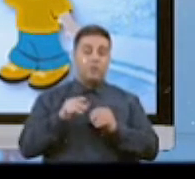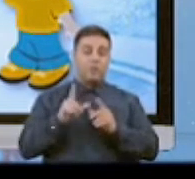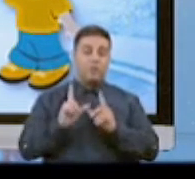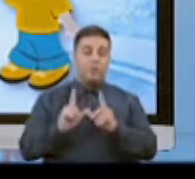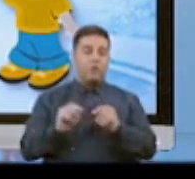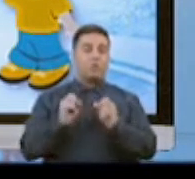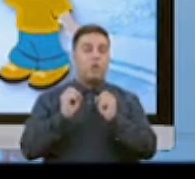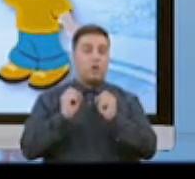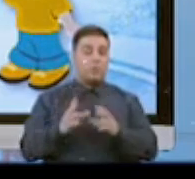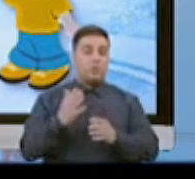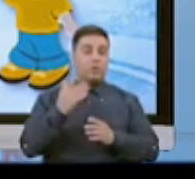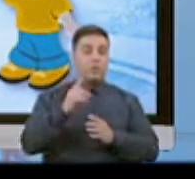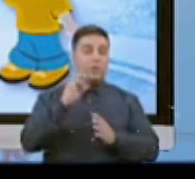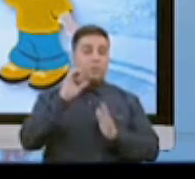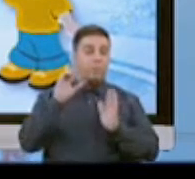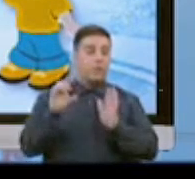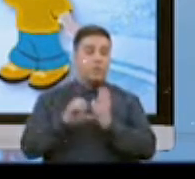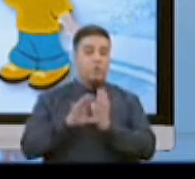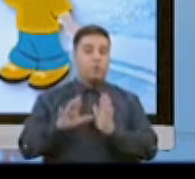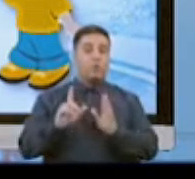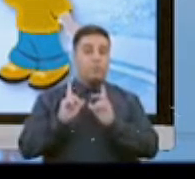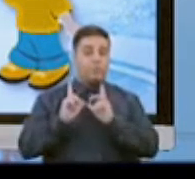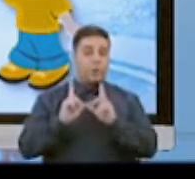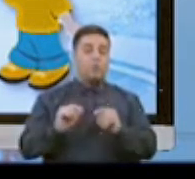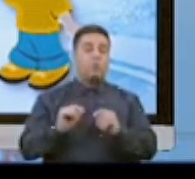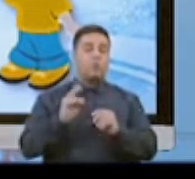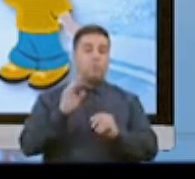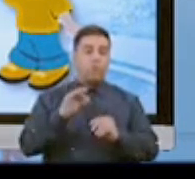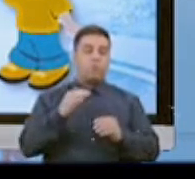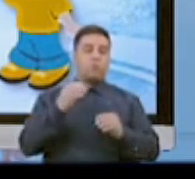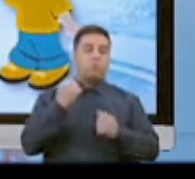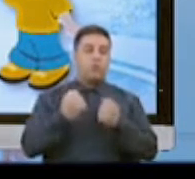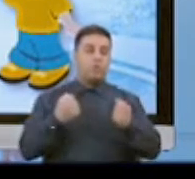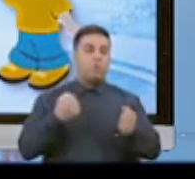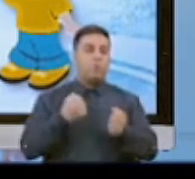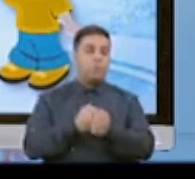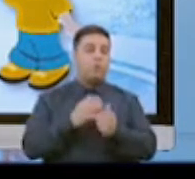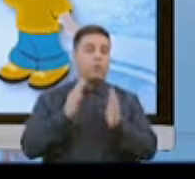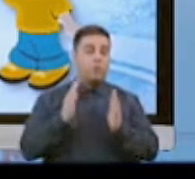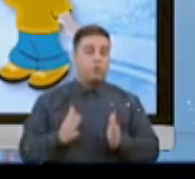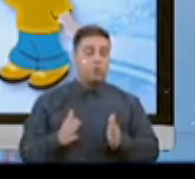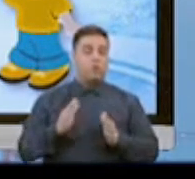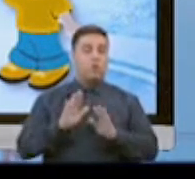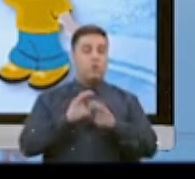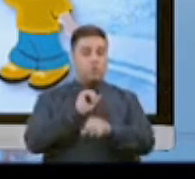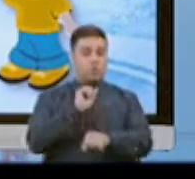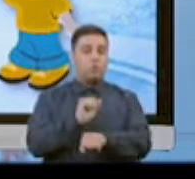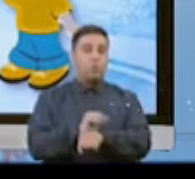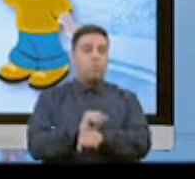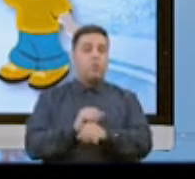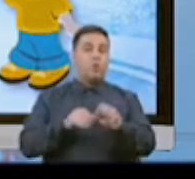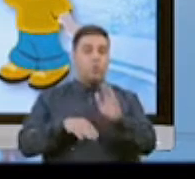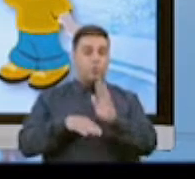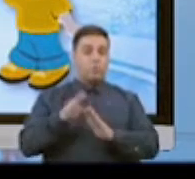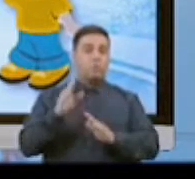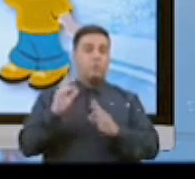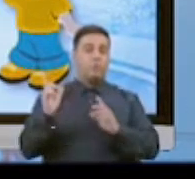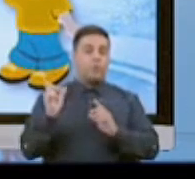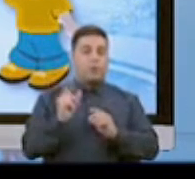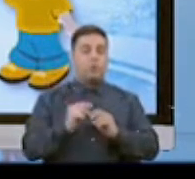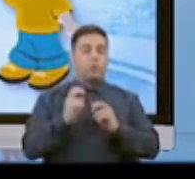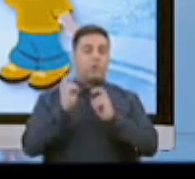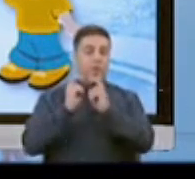Не послушаешь – пойдешь, под машину попадешь. Стой, пускай пройдет